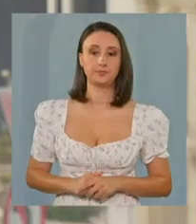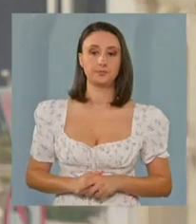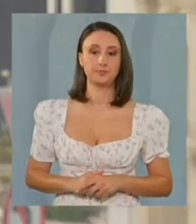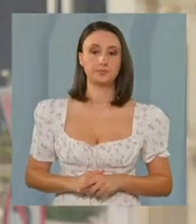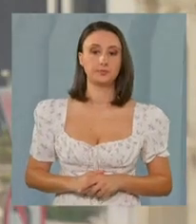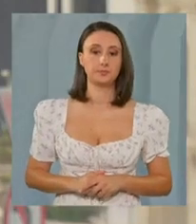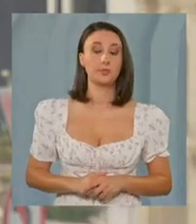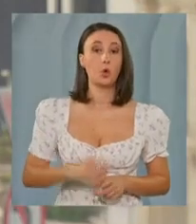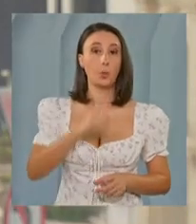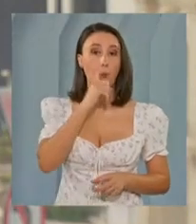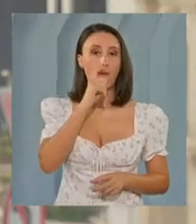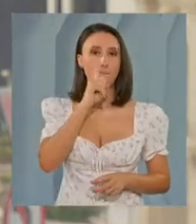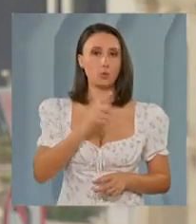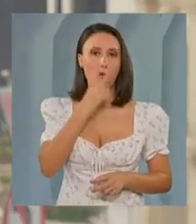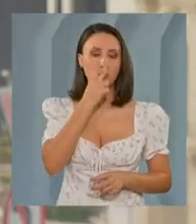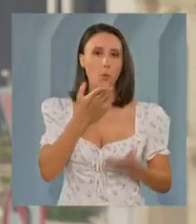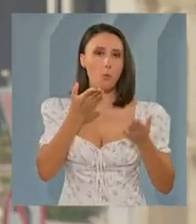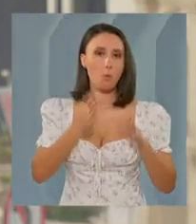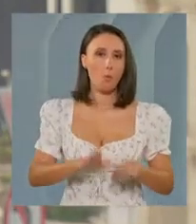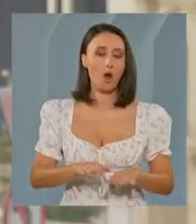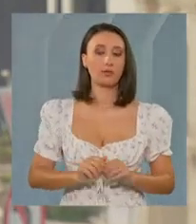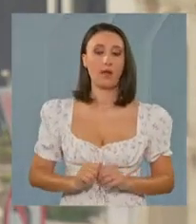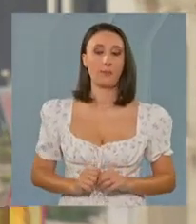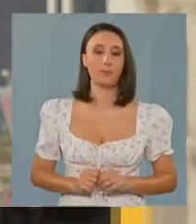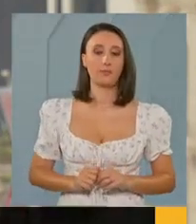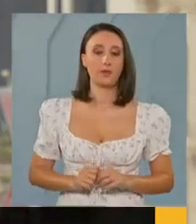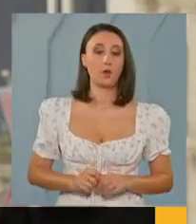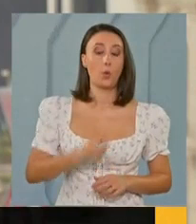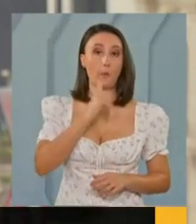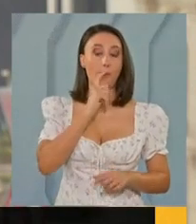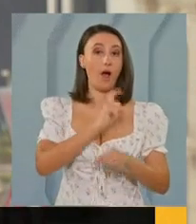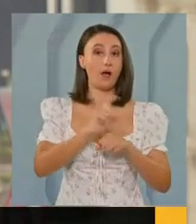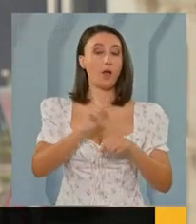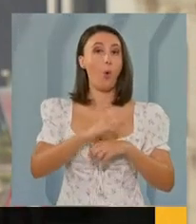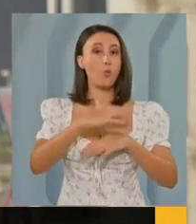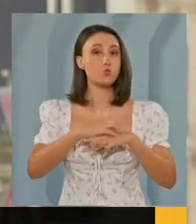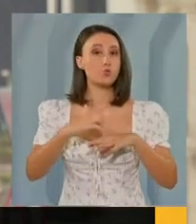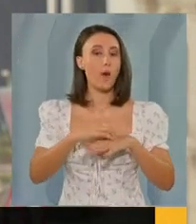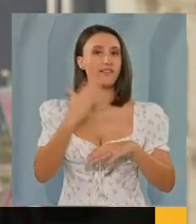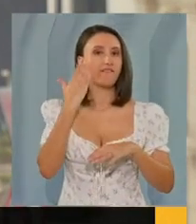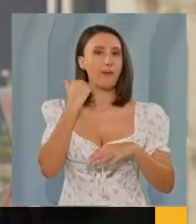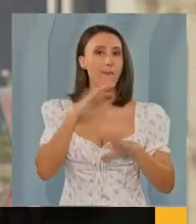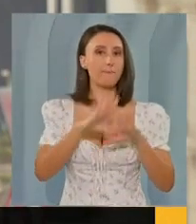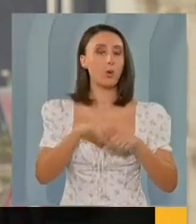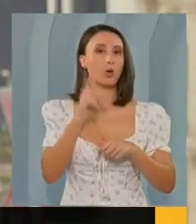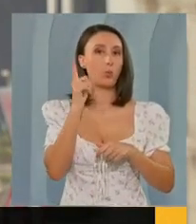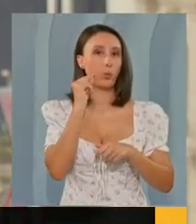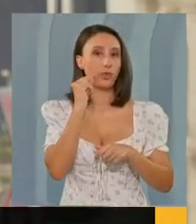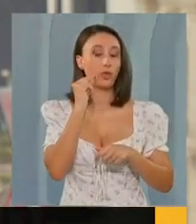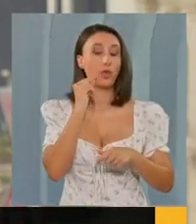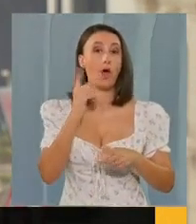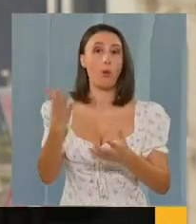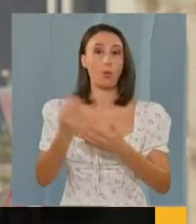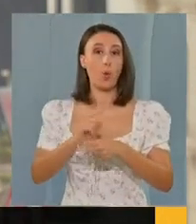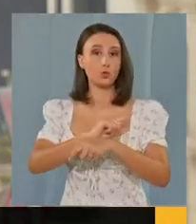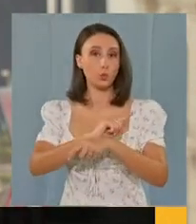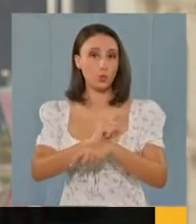un bărbat din Buzău a văzut moartea cu ochii omul în vârstă de 39 de ani a fost atacați de o ursoaică însoțită de pui bărbatul a fost preluat de urgență de